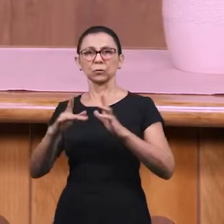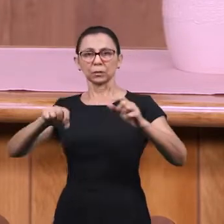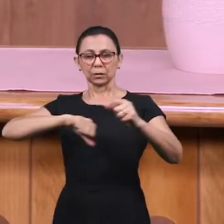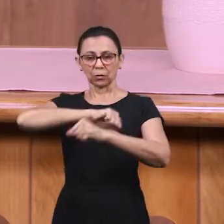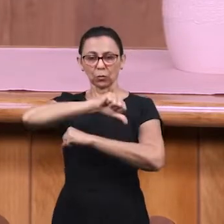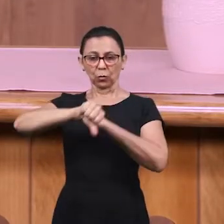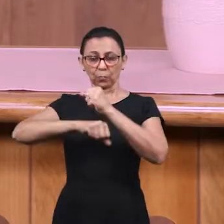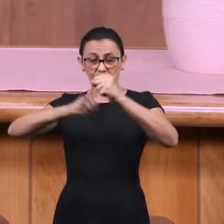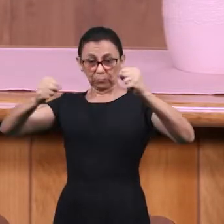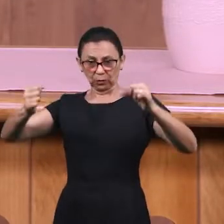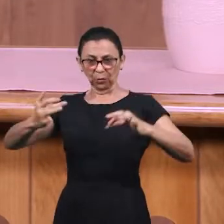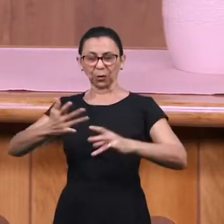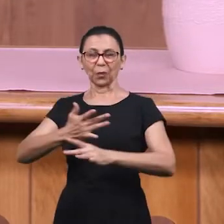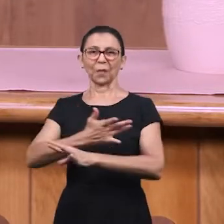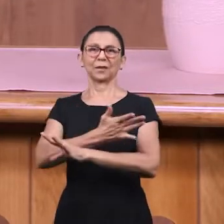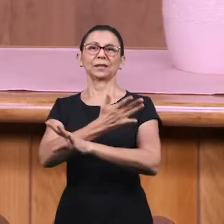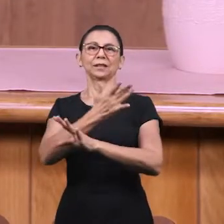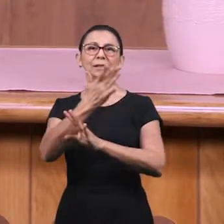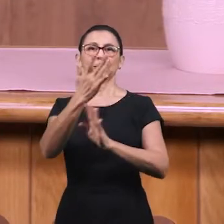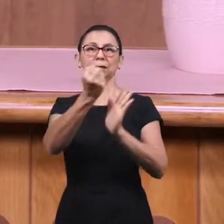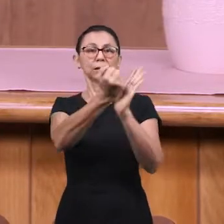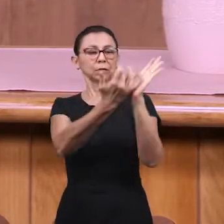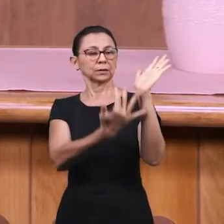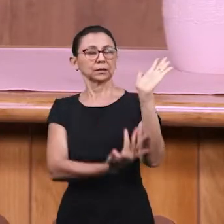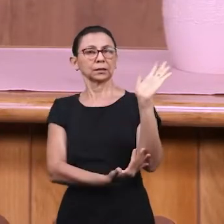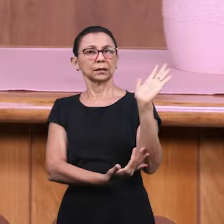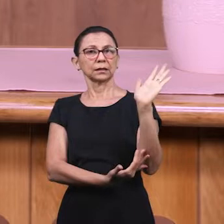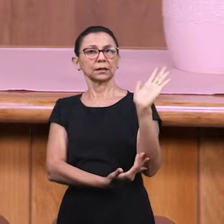говорит кровь? Кровь говорит о Духе Его.